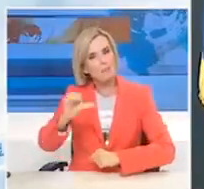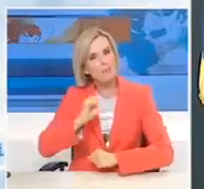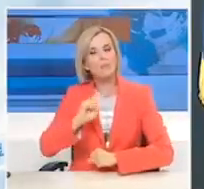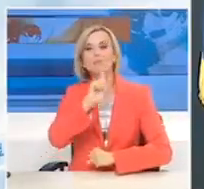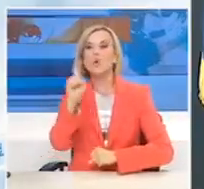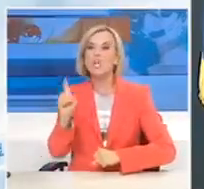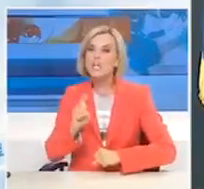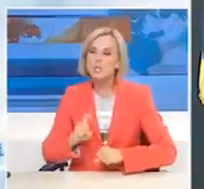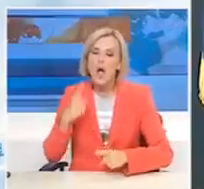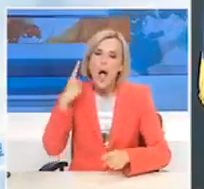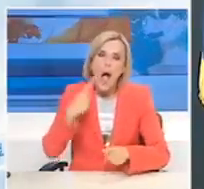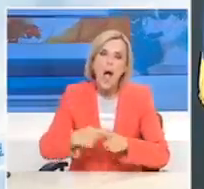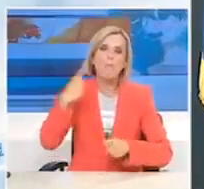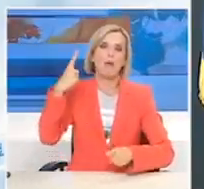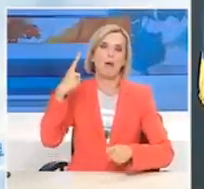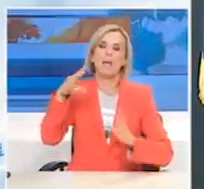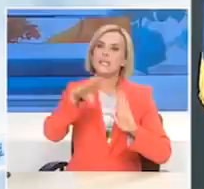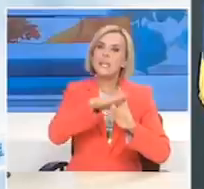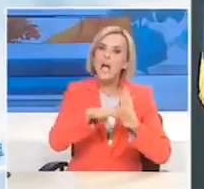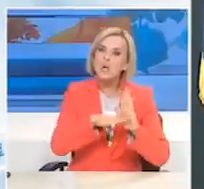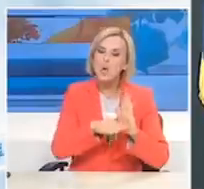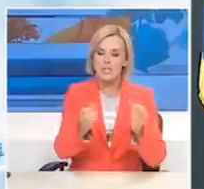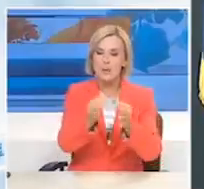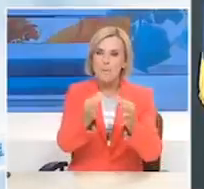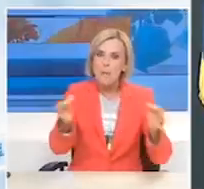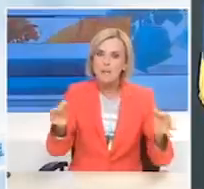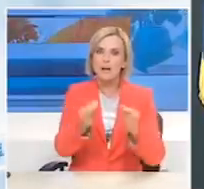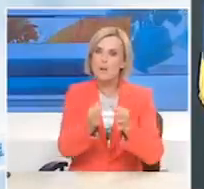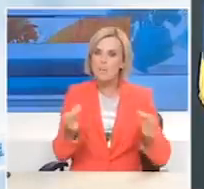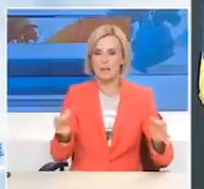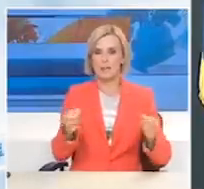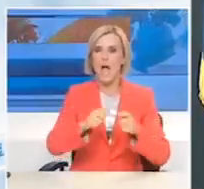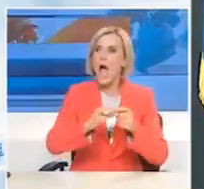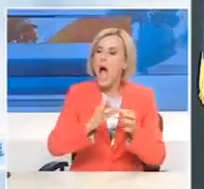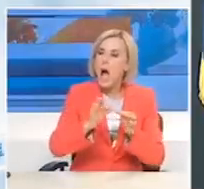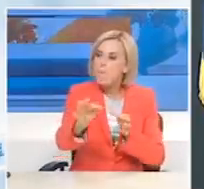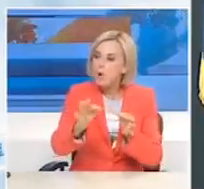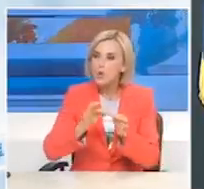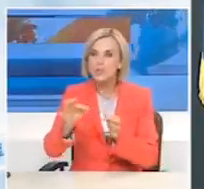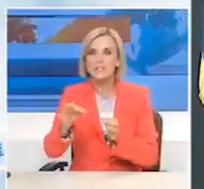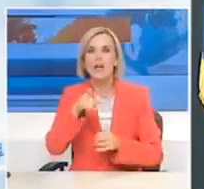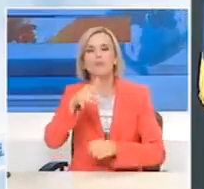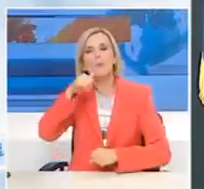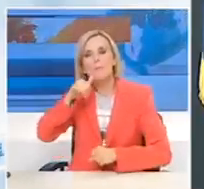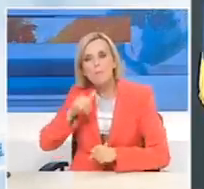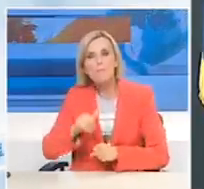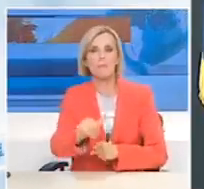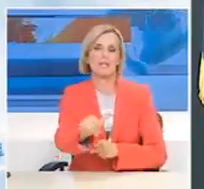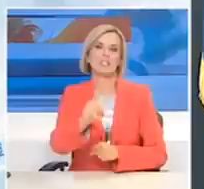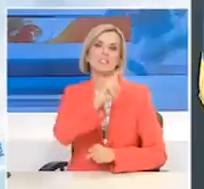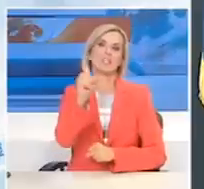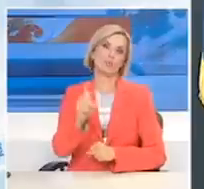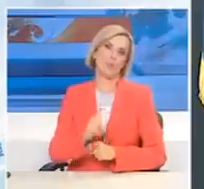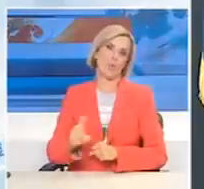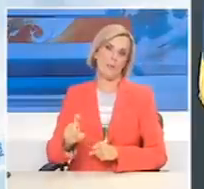Με κάποιους απλούς κανόνες υγιεινής και απόστασης. Αναγκαστικά θα μας εντροφεύουν, όχι για κακό λόγο, το